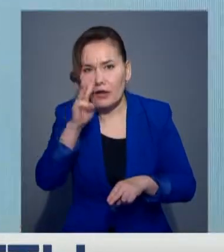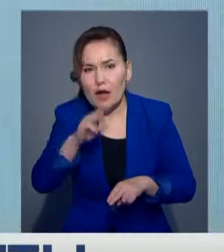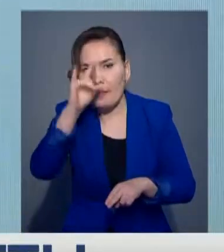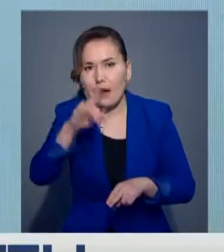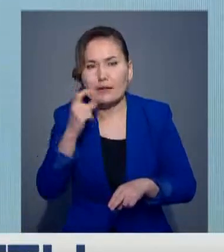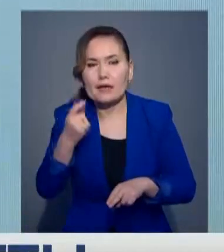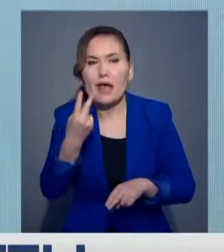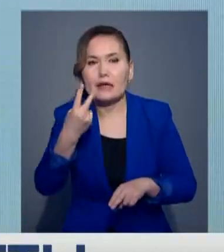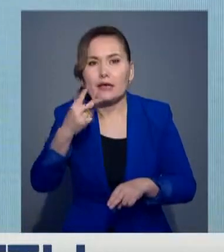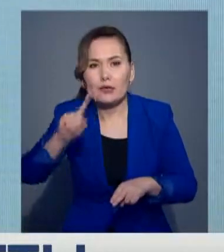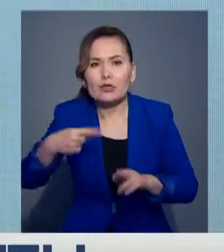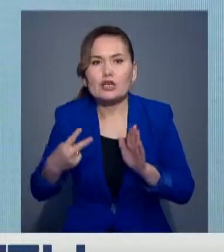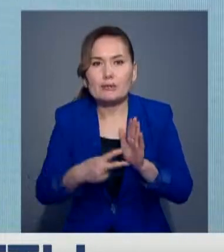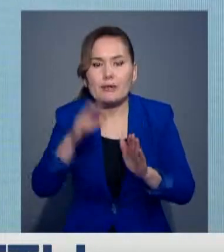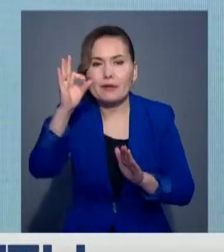экономикасы